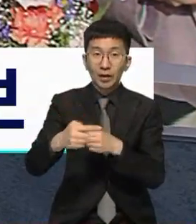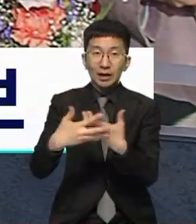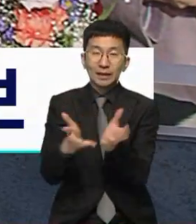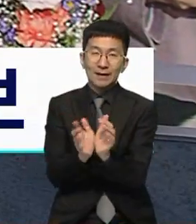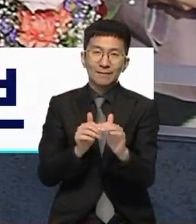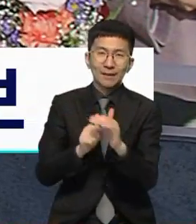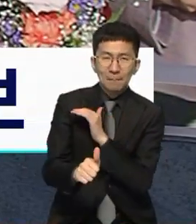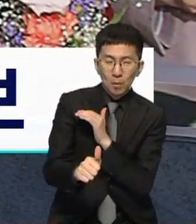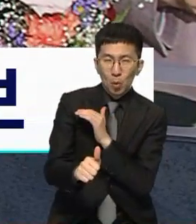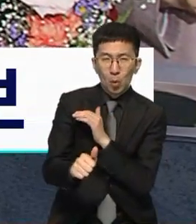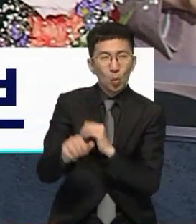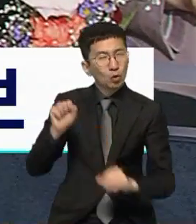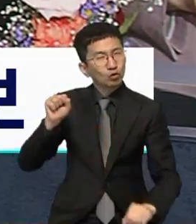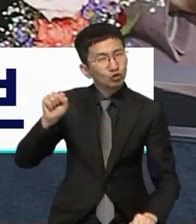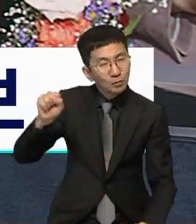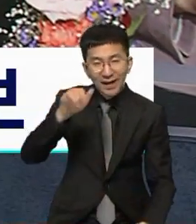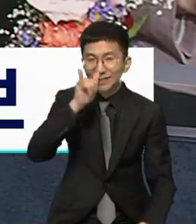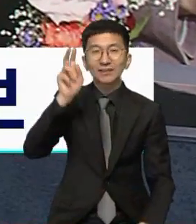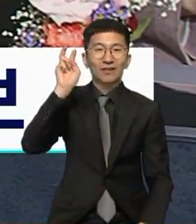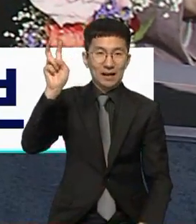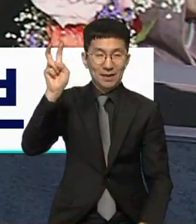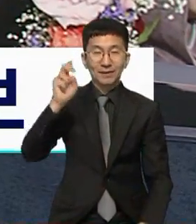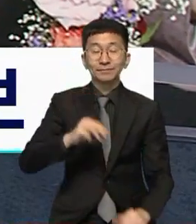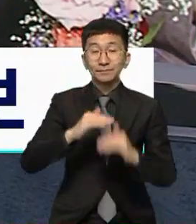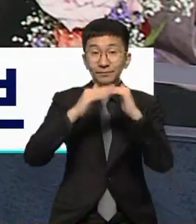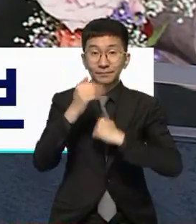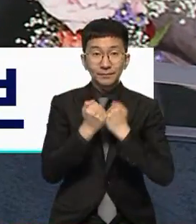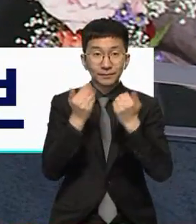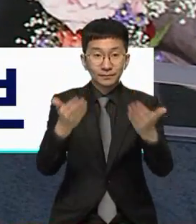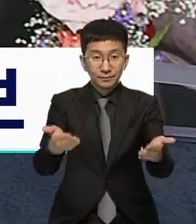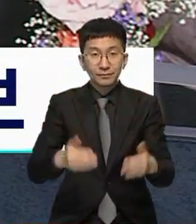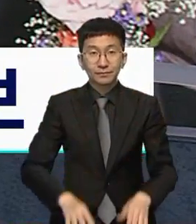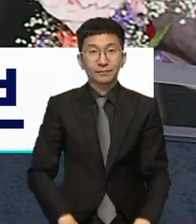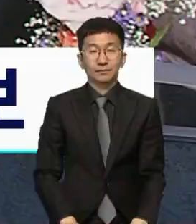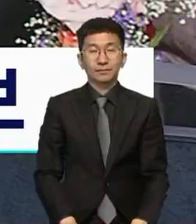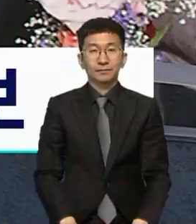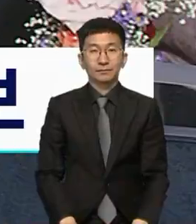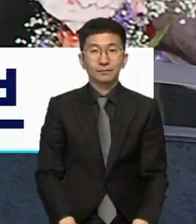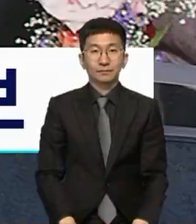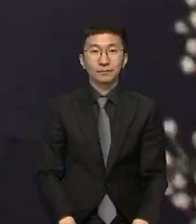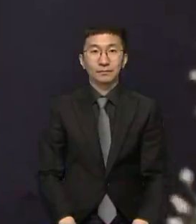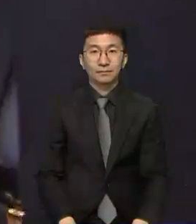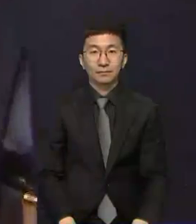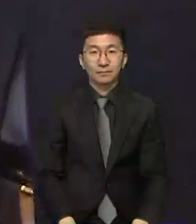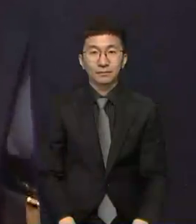도전이 유력하게 점쳐지고 있습니다. 보도에 박원경 기자입니다.